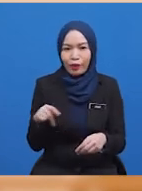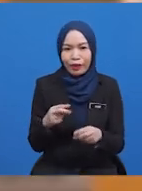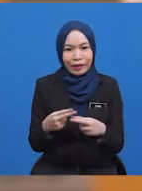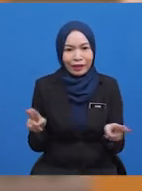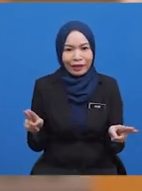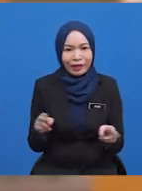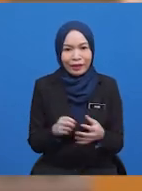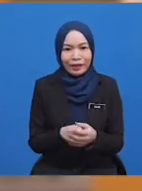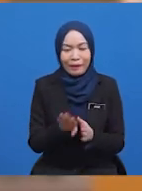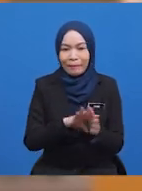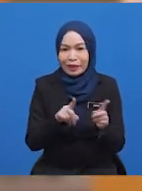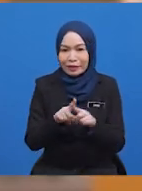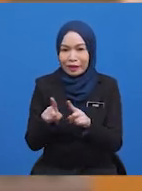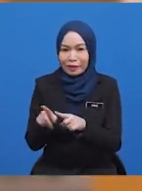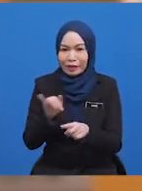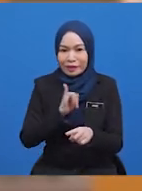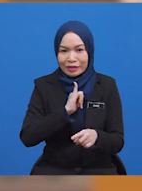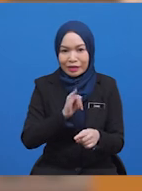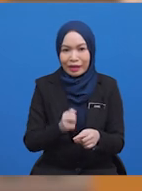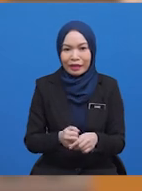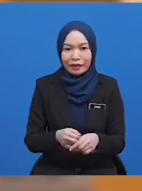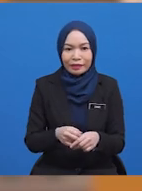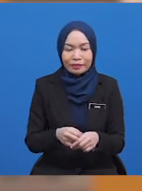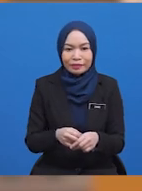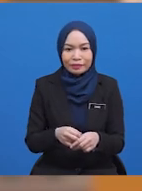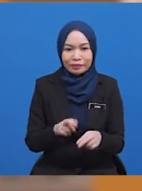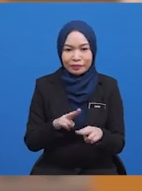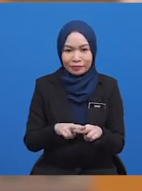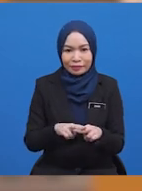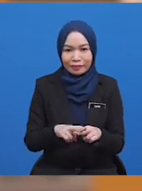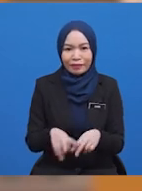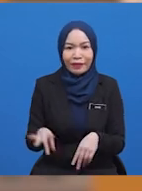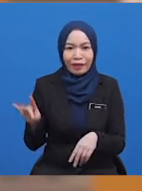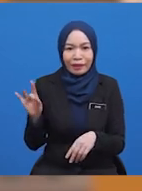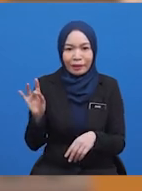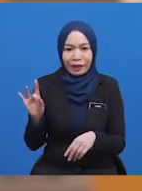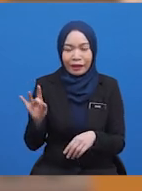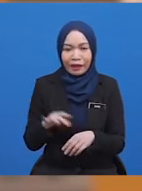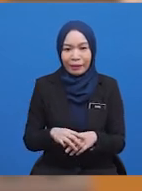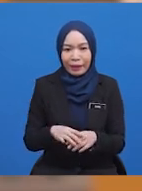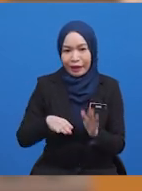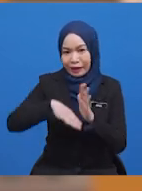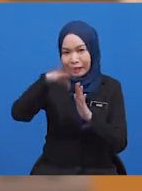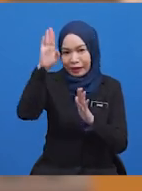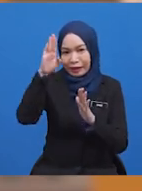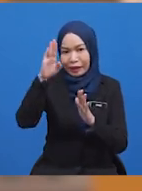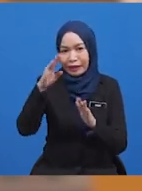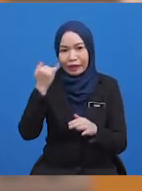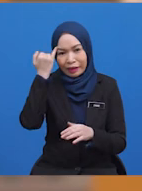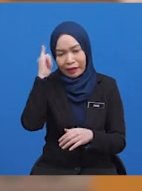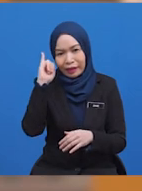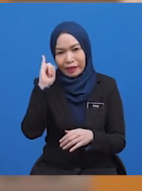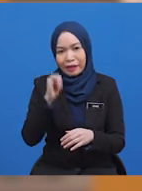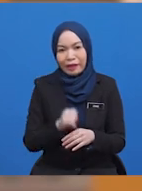memandang bersama sahaya duduk balapan tingkatkan ilmu seusiamu the